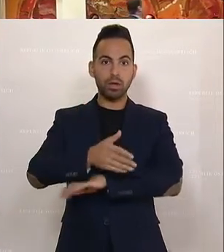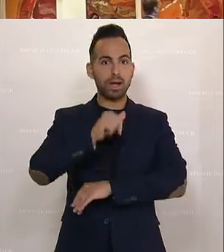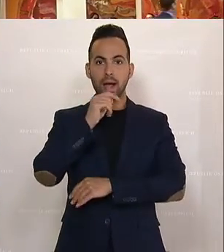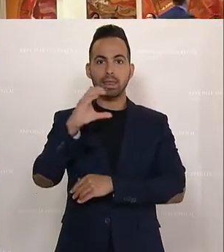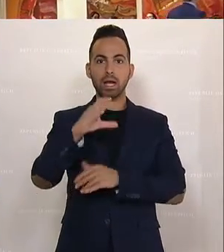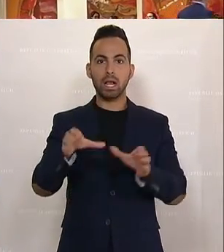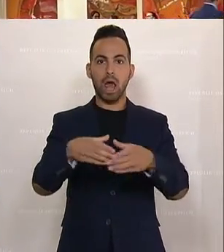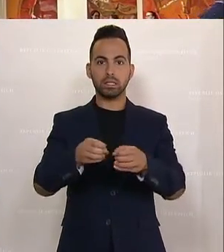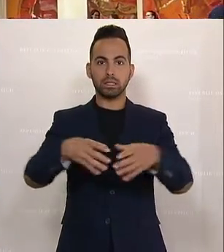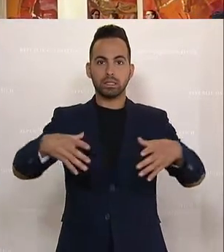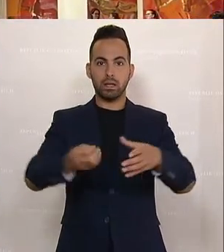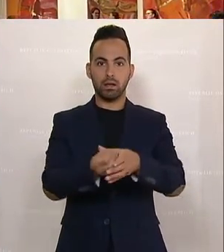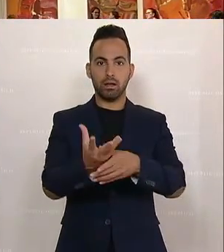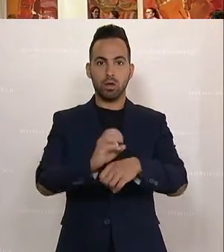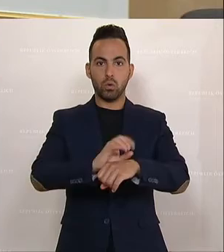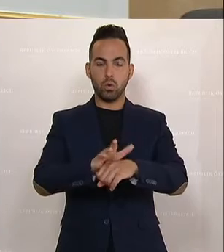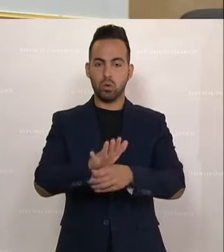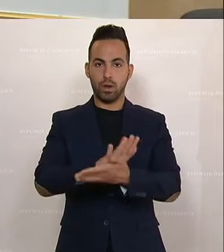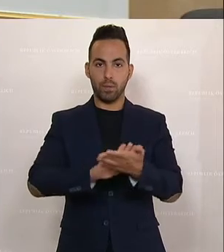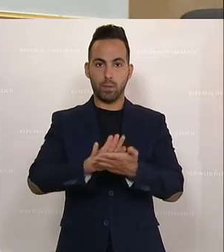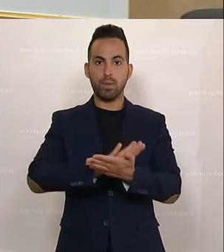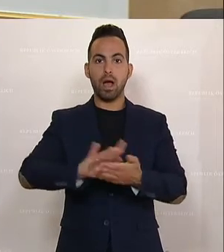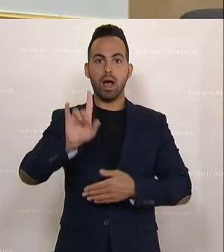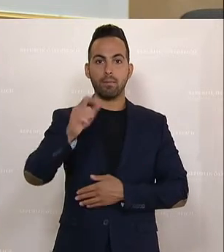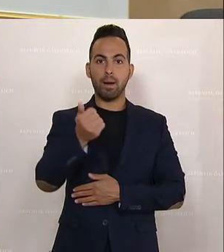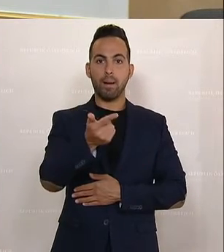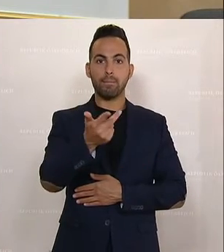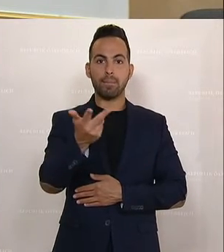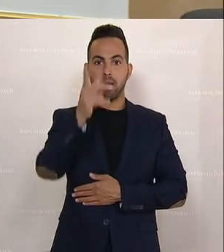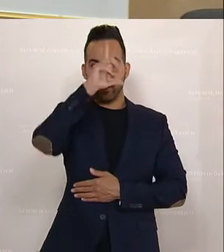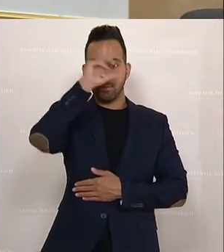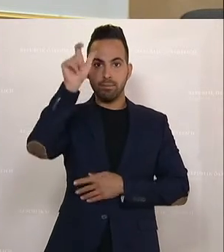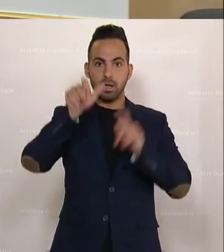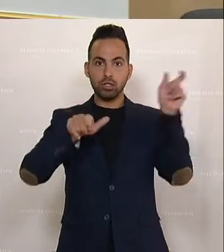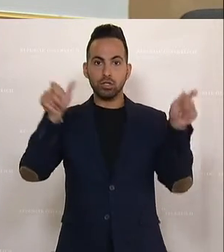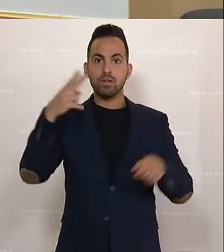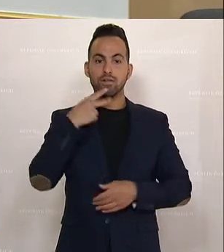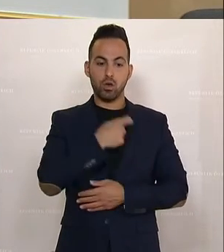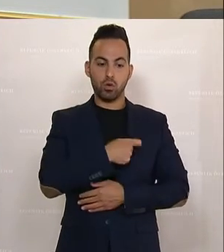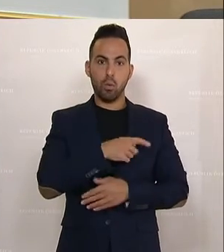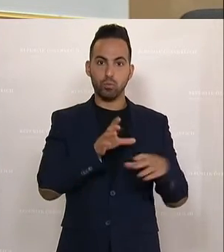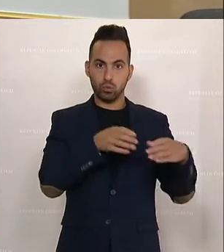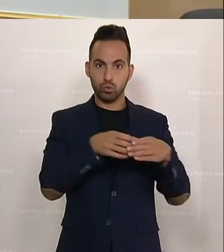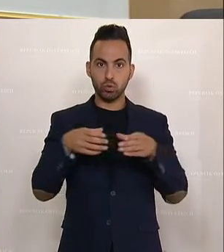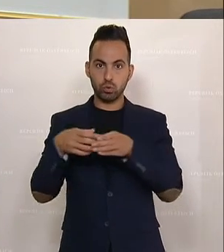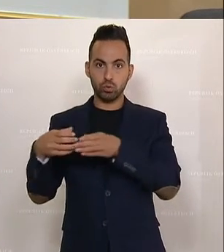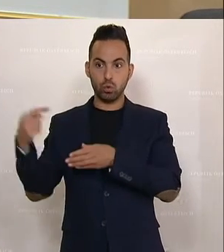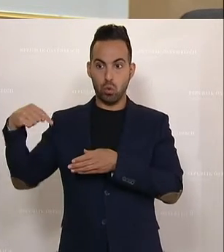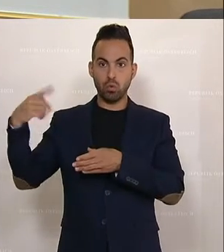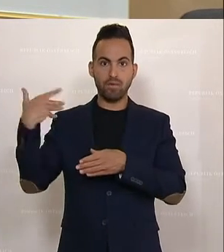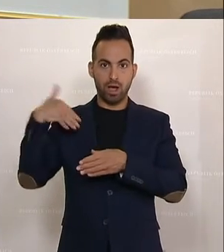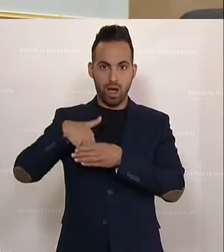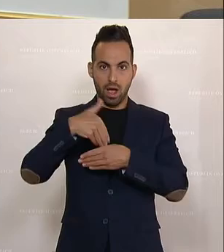entstanden. Auf der anderen Seite, es haben sich ein paar Menschen, die in den Kommissionen arbeiten, angesteckt. Daher mussten